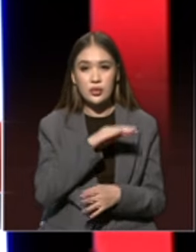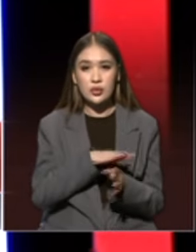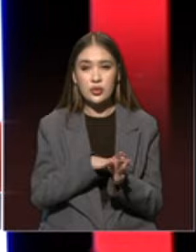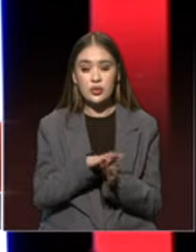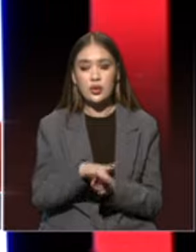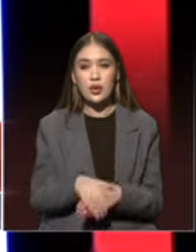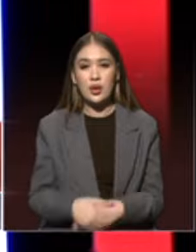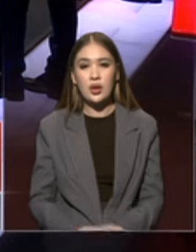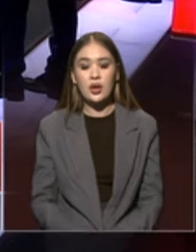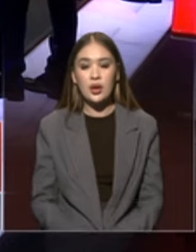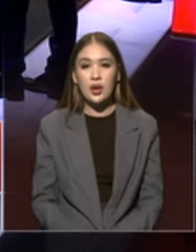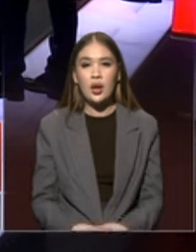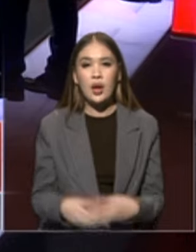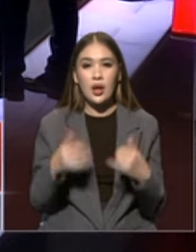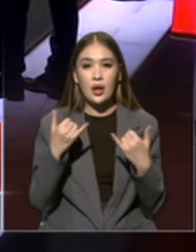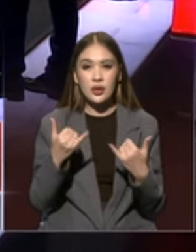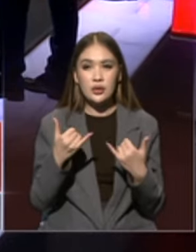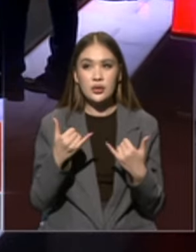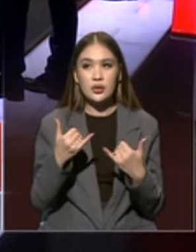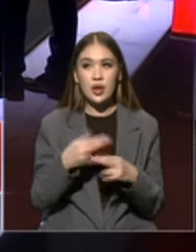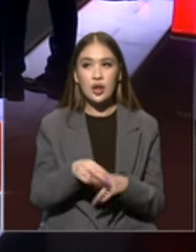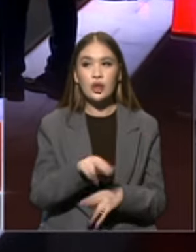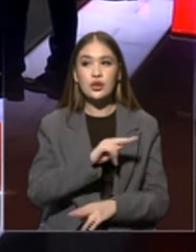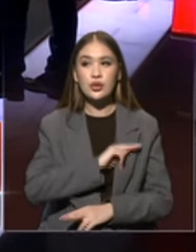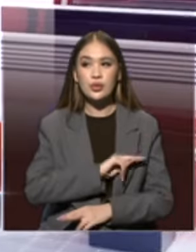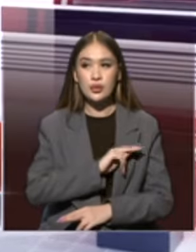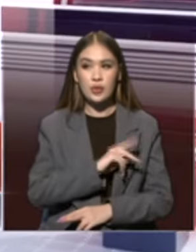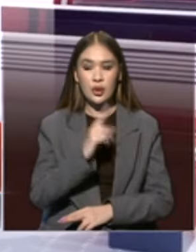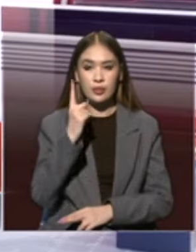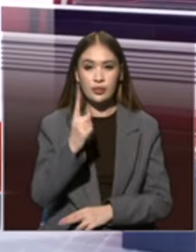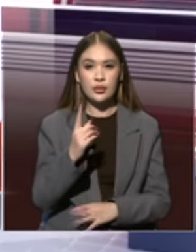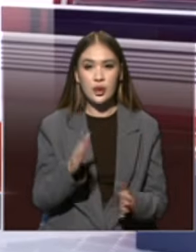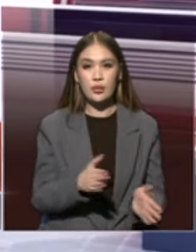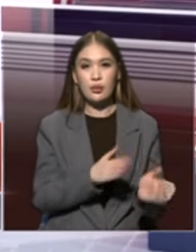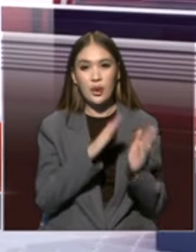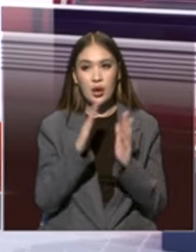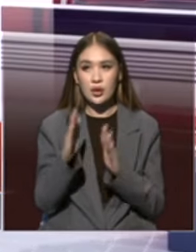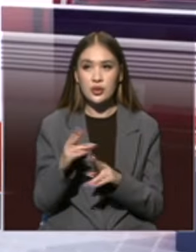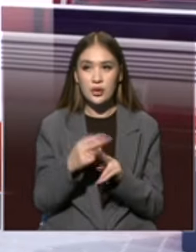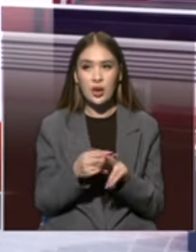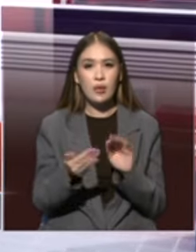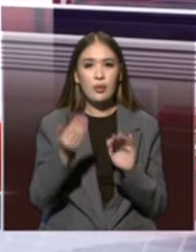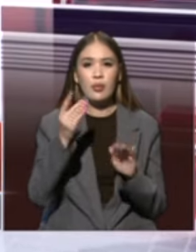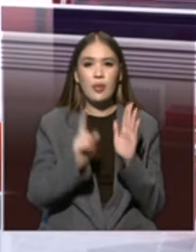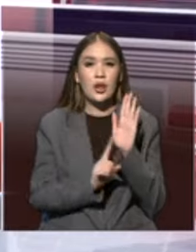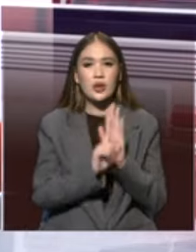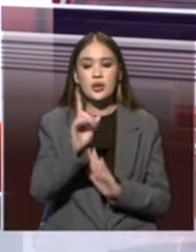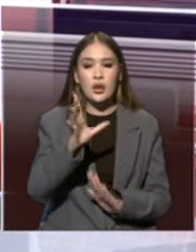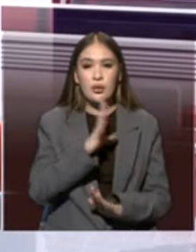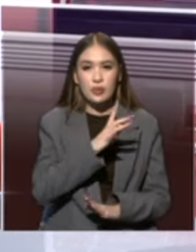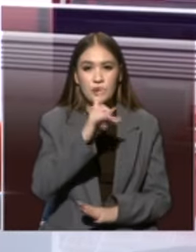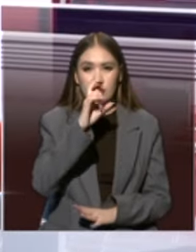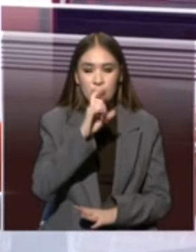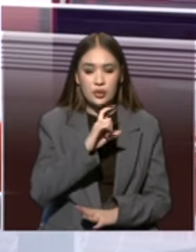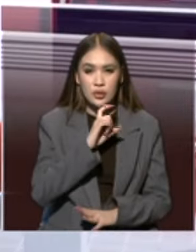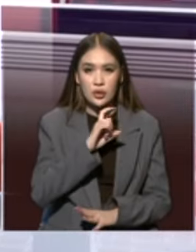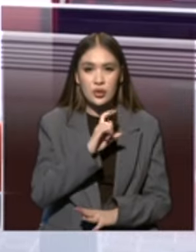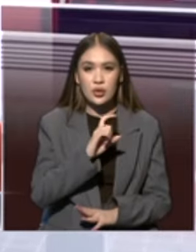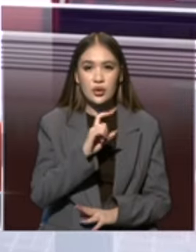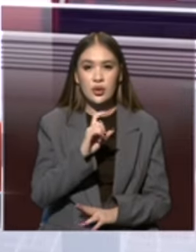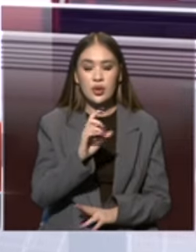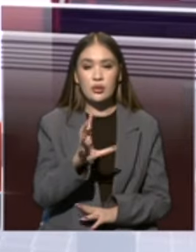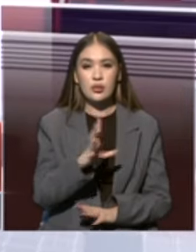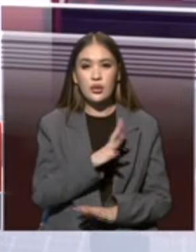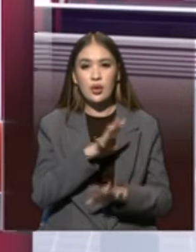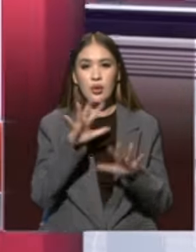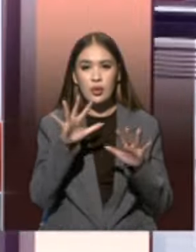Мамандар енді қазіргі таңда жұмыс бір бағытқа көшті. Батын енді түсініктер болды. Халықпен жұмыс жасаған кезде де, былай